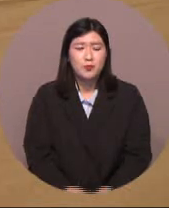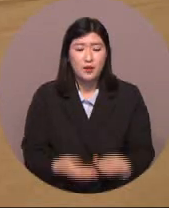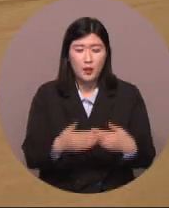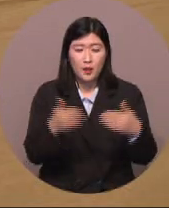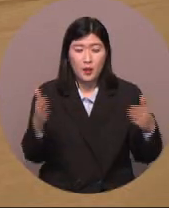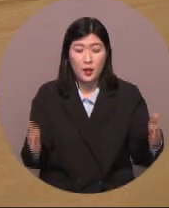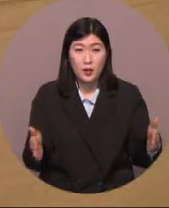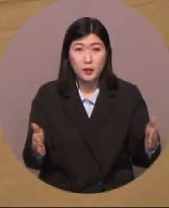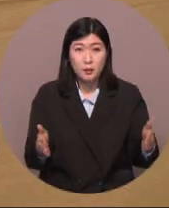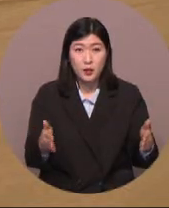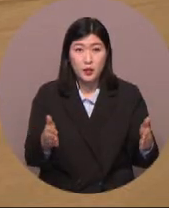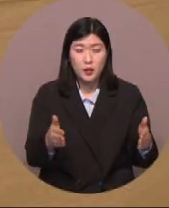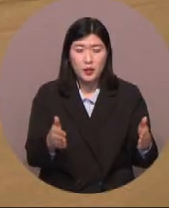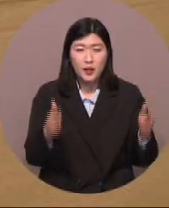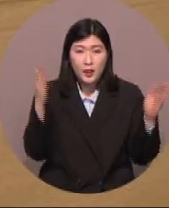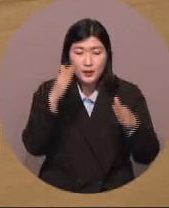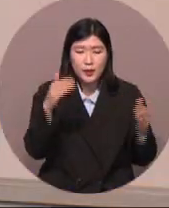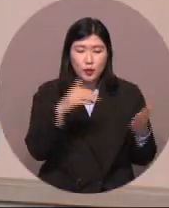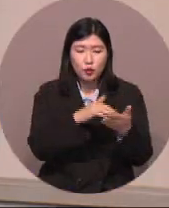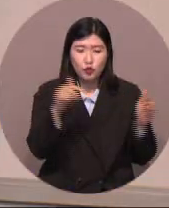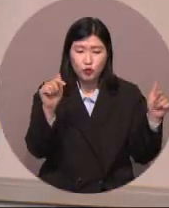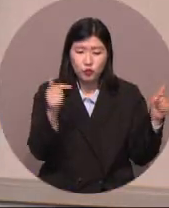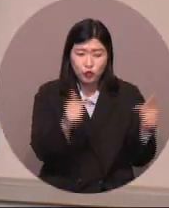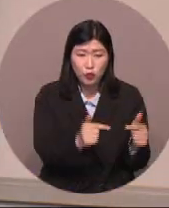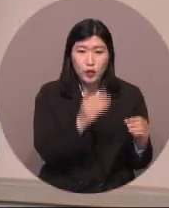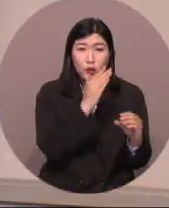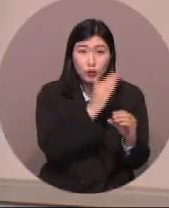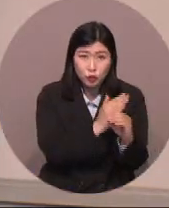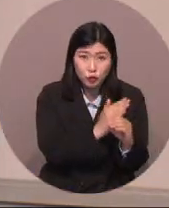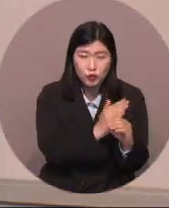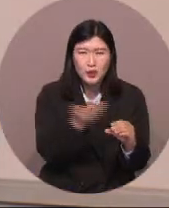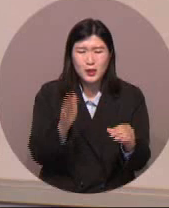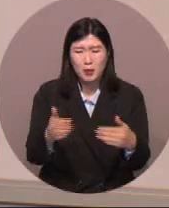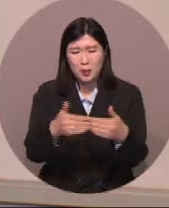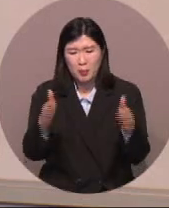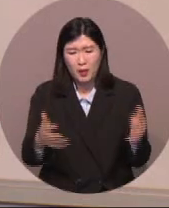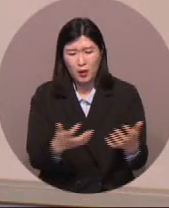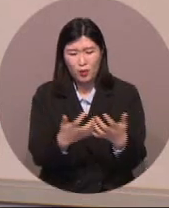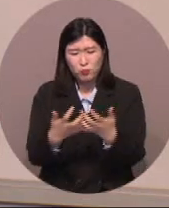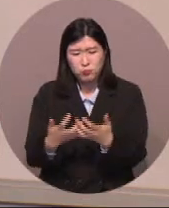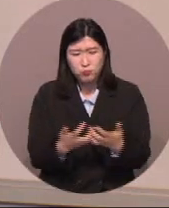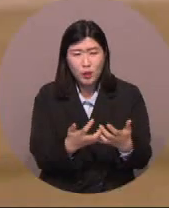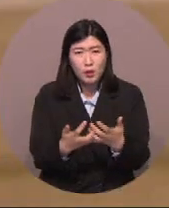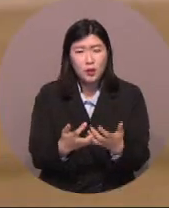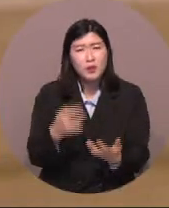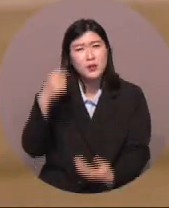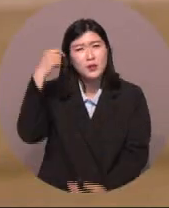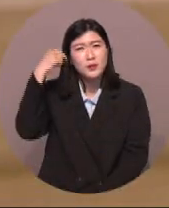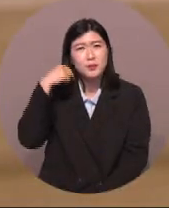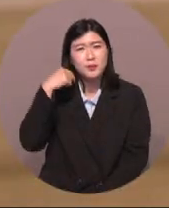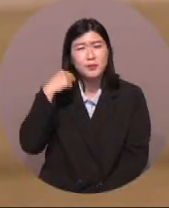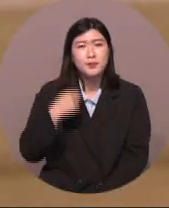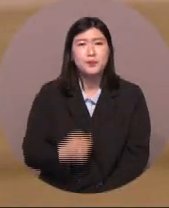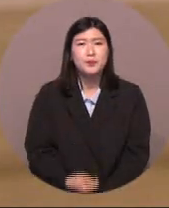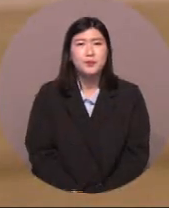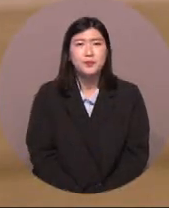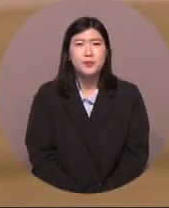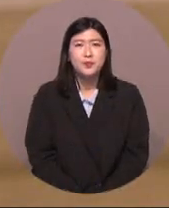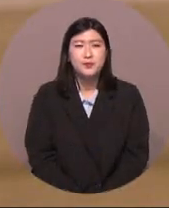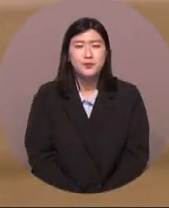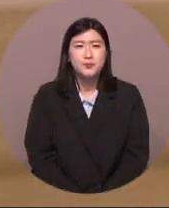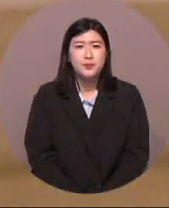학생 수가 10년 새 10명은 줄었다지만 우리나라는 여전히 OECD 평균보다 학생 밀도가 높은